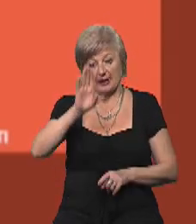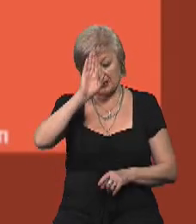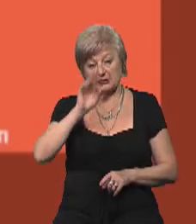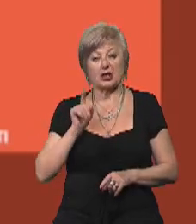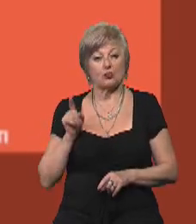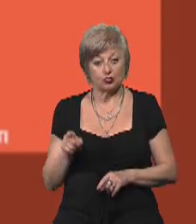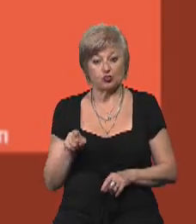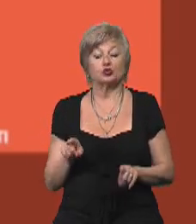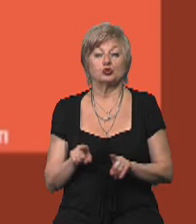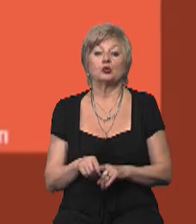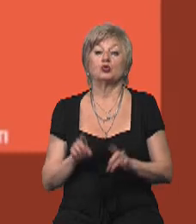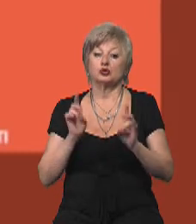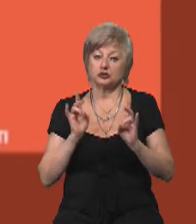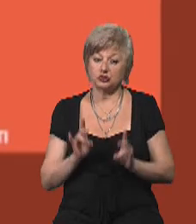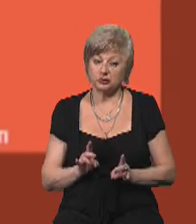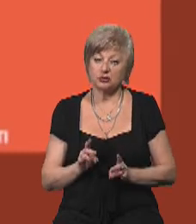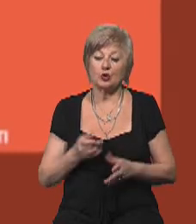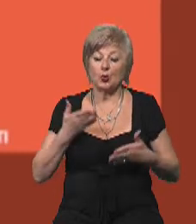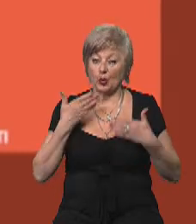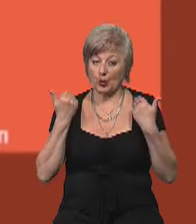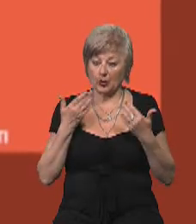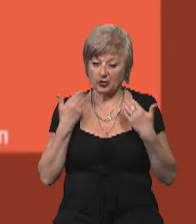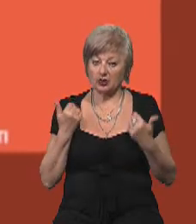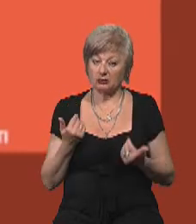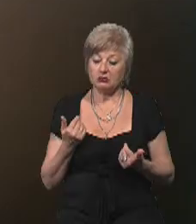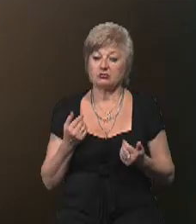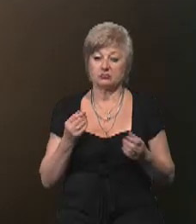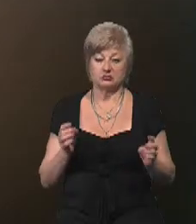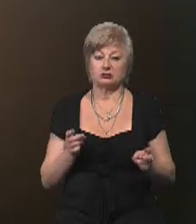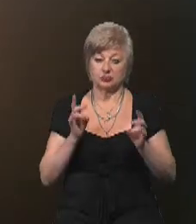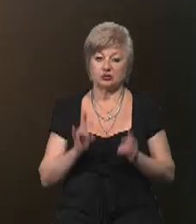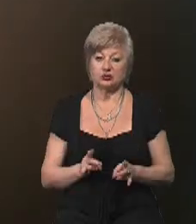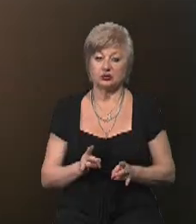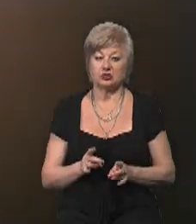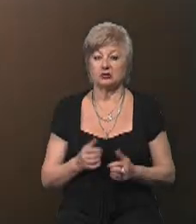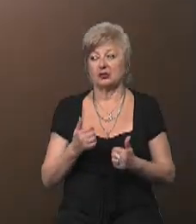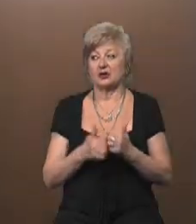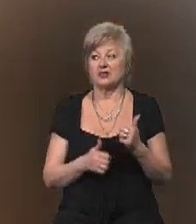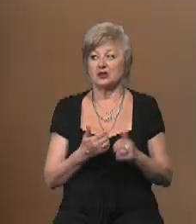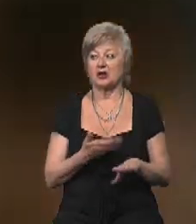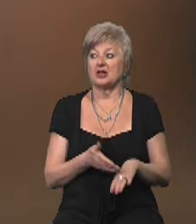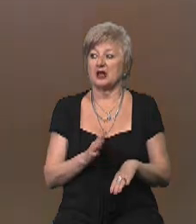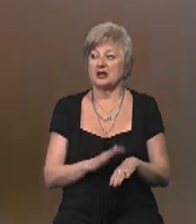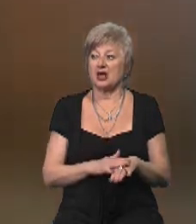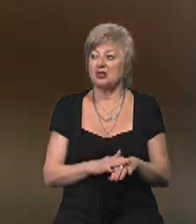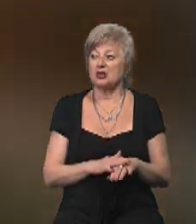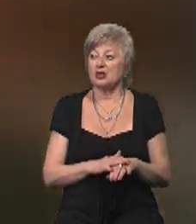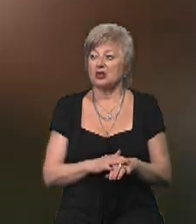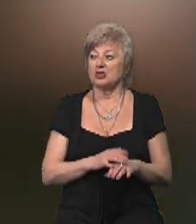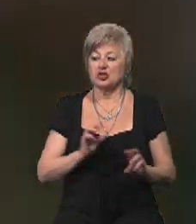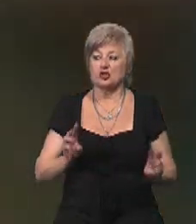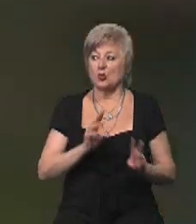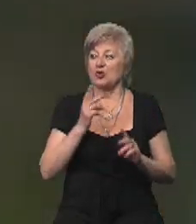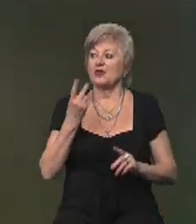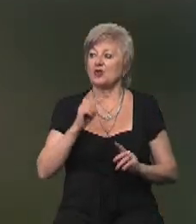постраждав чоловік 28 років, який в середній ступені тяжості з опіками